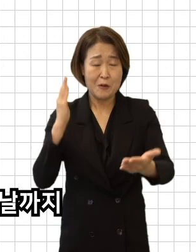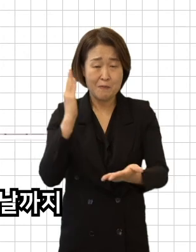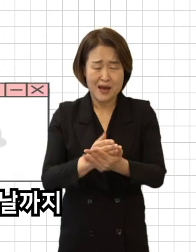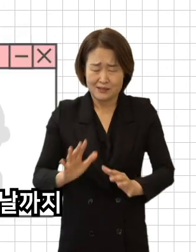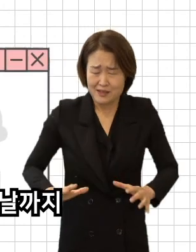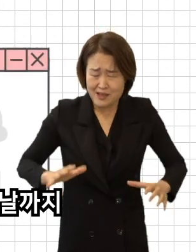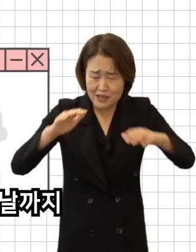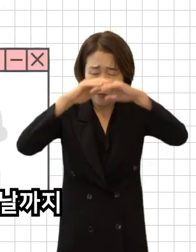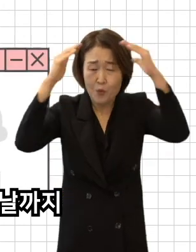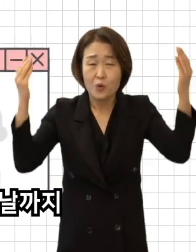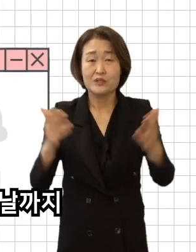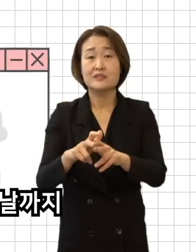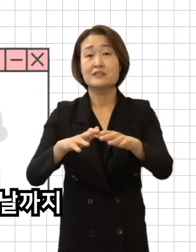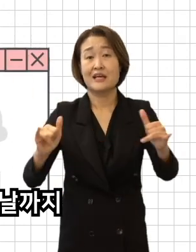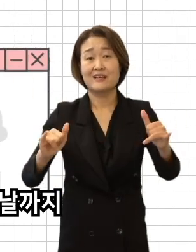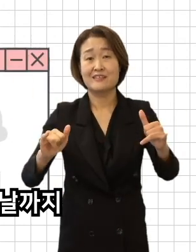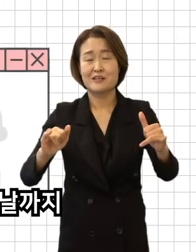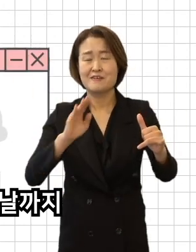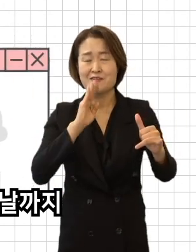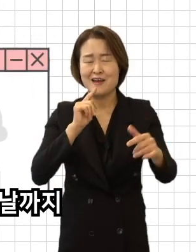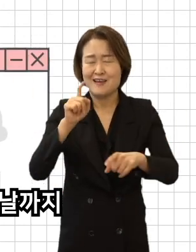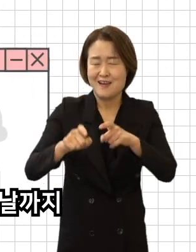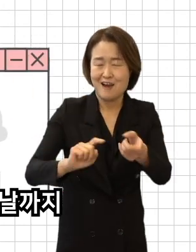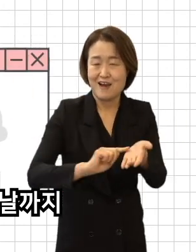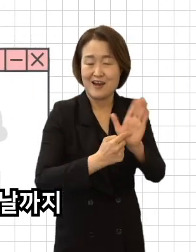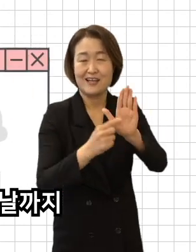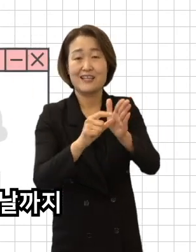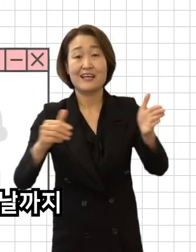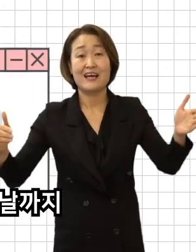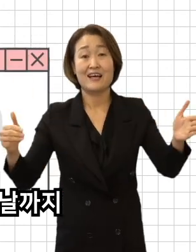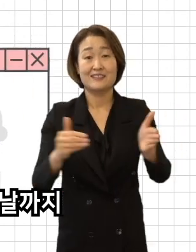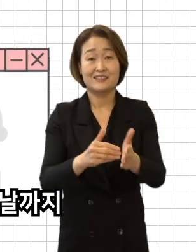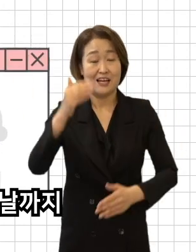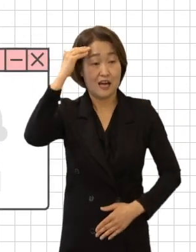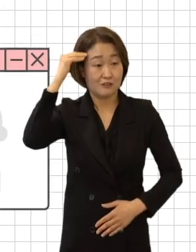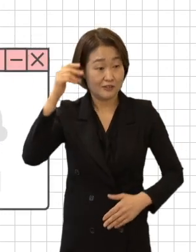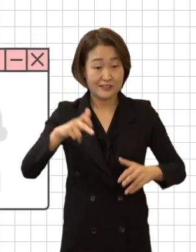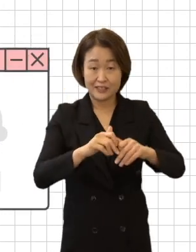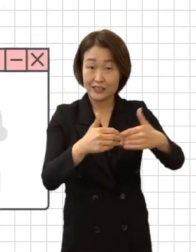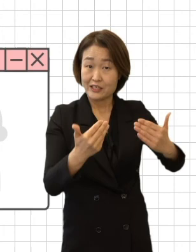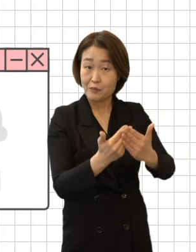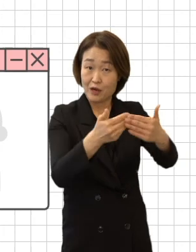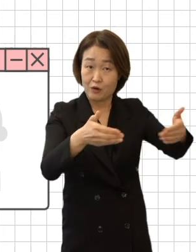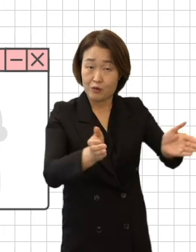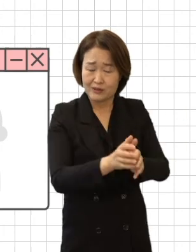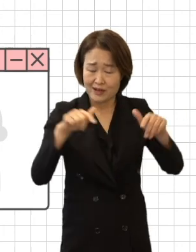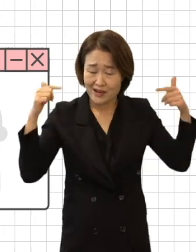장애인, 이를 넘어 전 세계 모든 장애인의 권리가 실현되는 그날까지